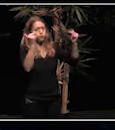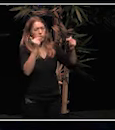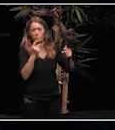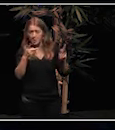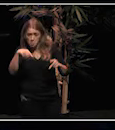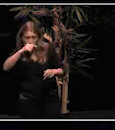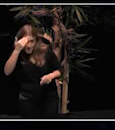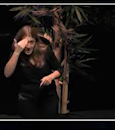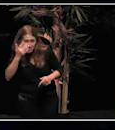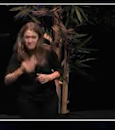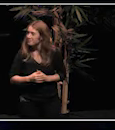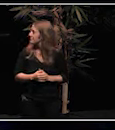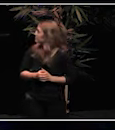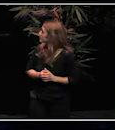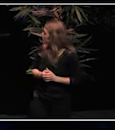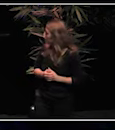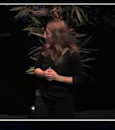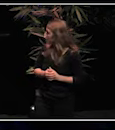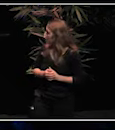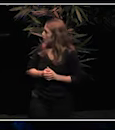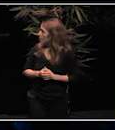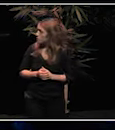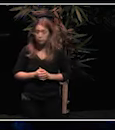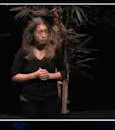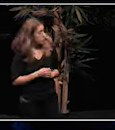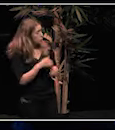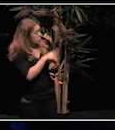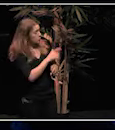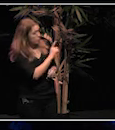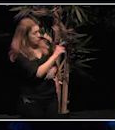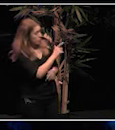bien, vous êtes donc bien placés l'un et l'autre